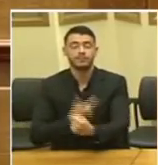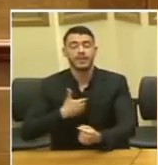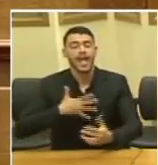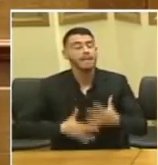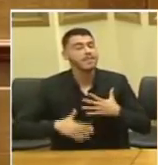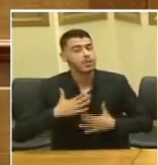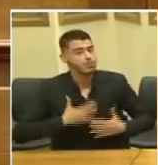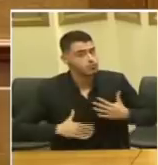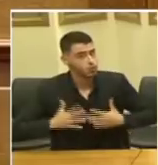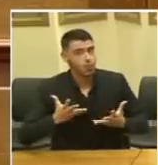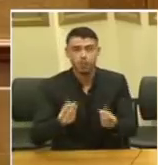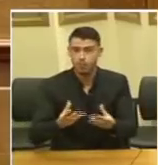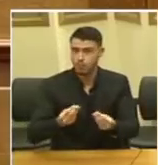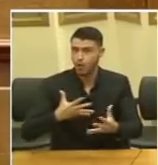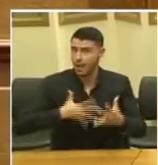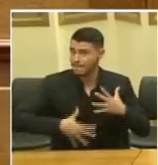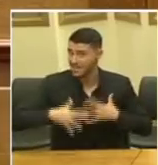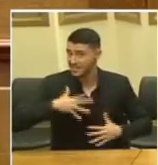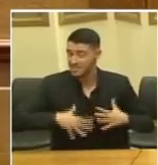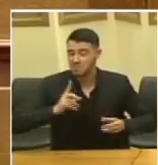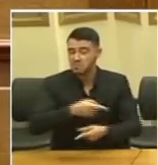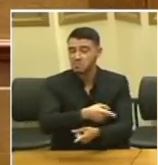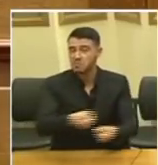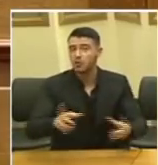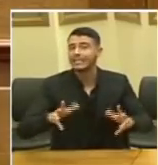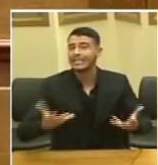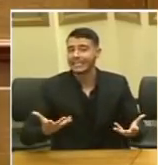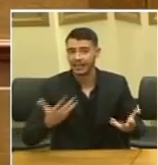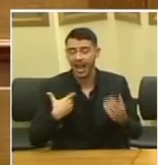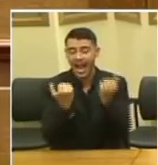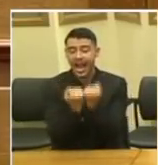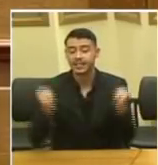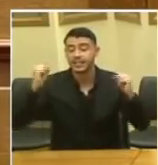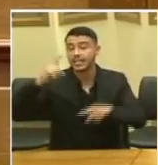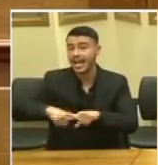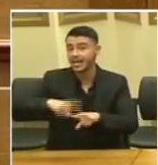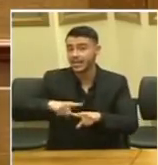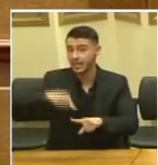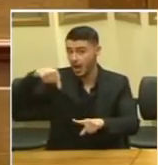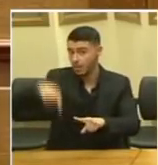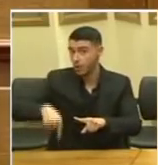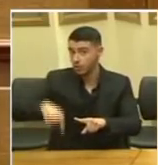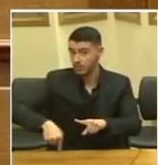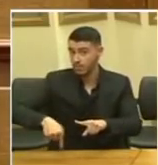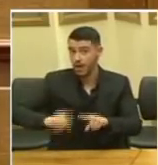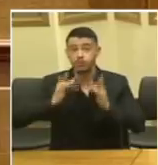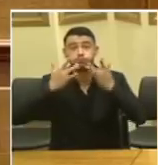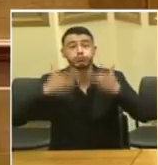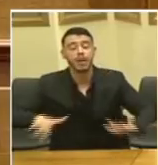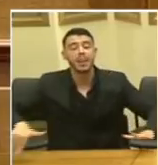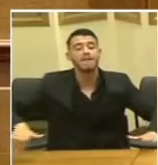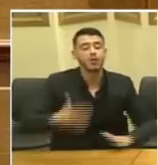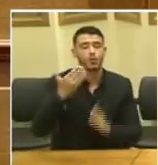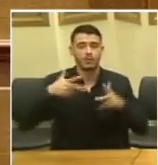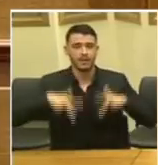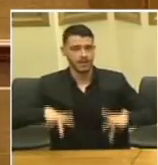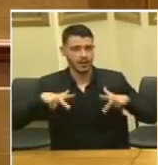Επιθυμούν πολύ οι ανεξάρτητοι Έλληνες από σήμερα να είχαν φύγει από την κυβέρνηση.